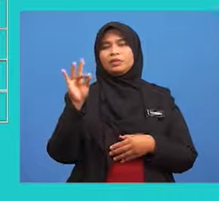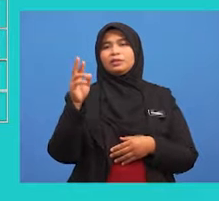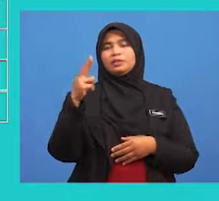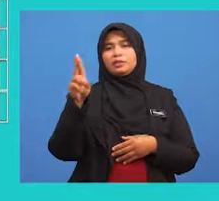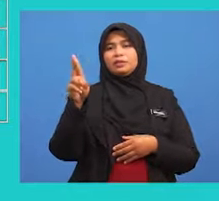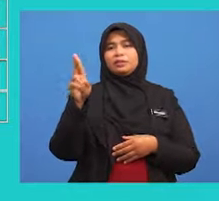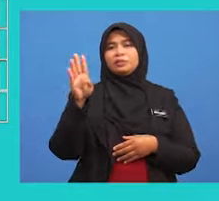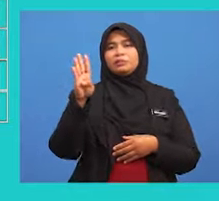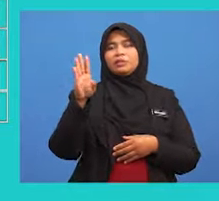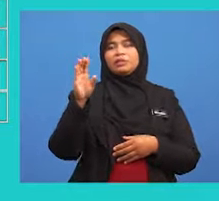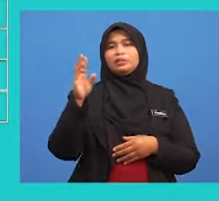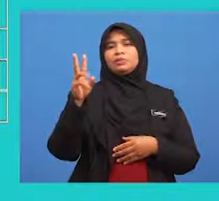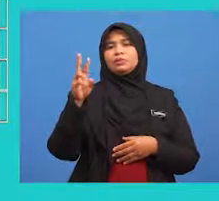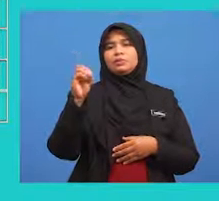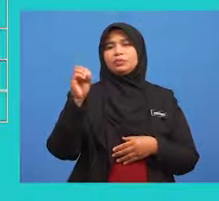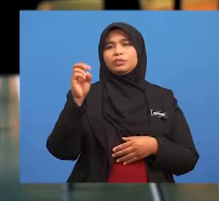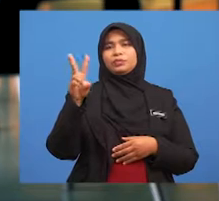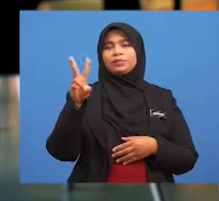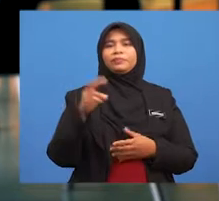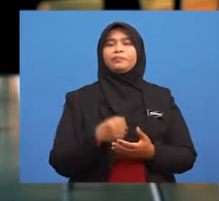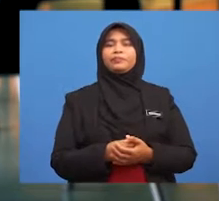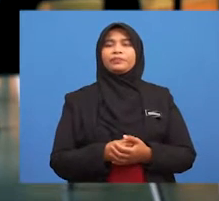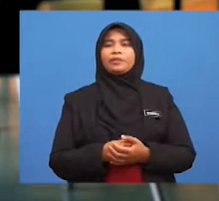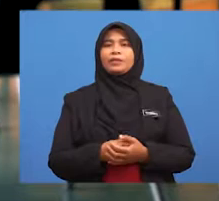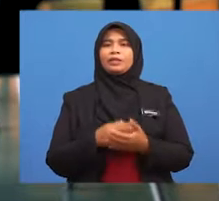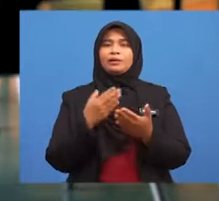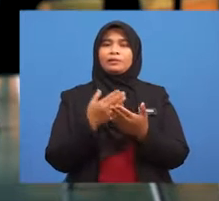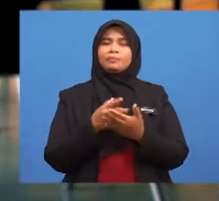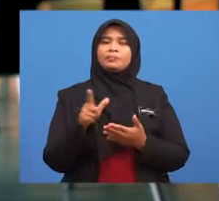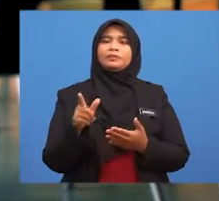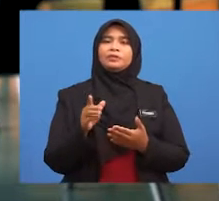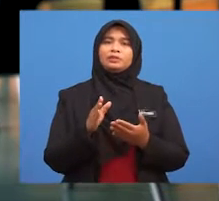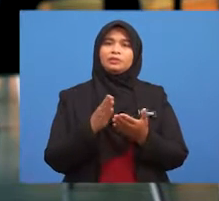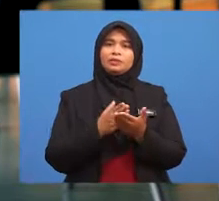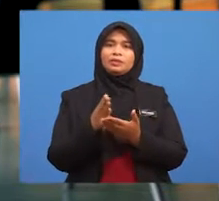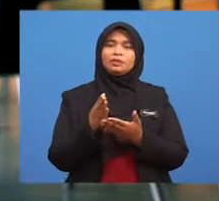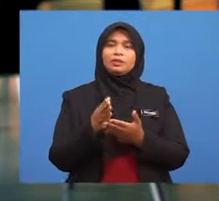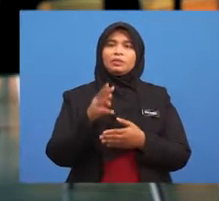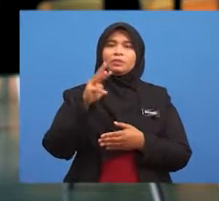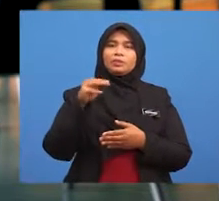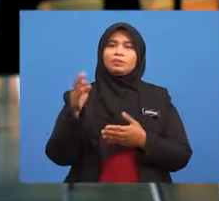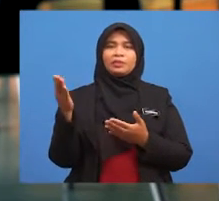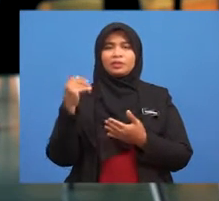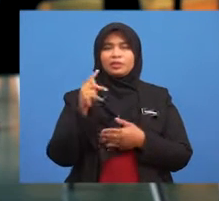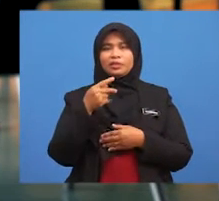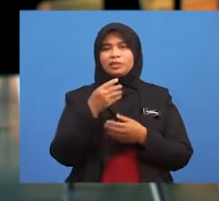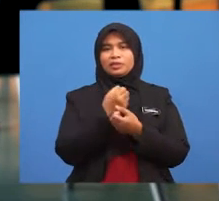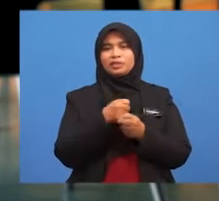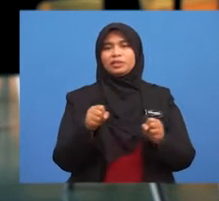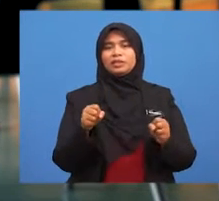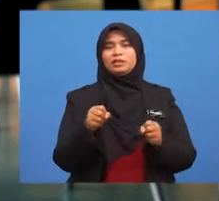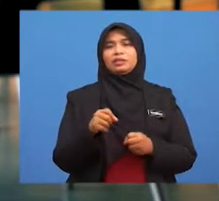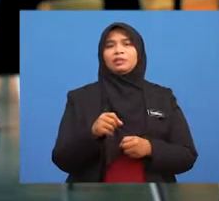68,402. Faham tak murid-murid? Baiklah, seterusnya. Murid-murid, mari kita